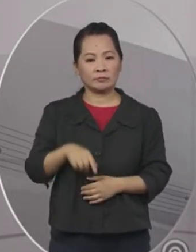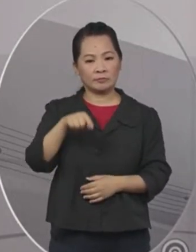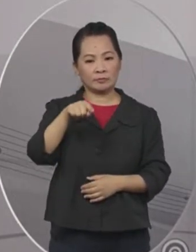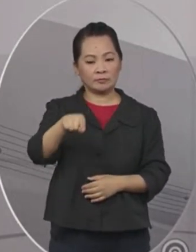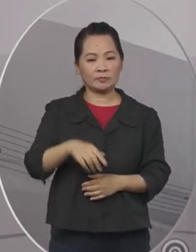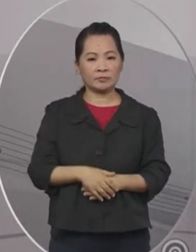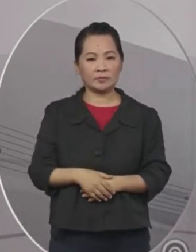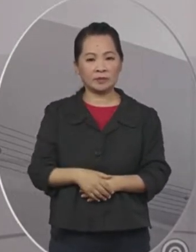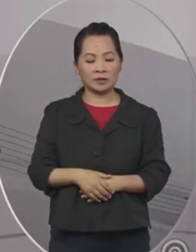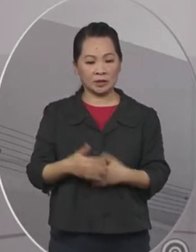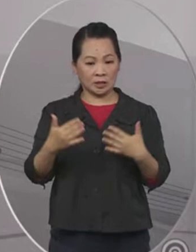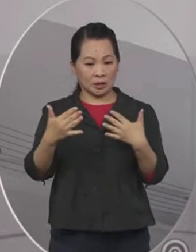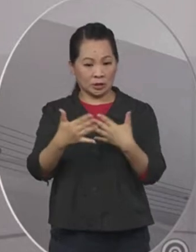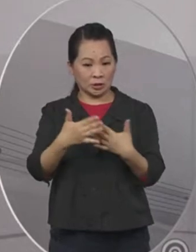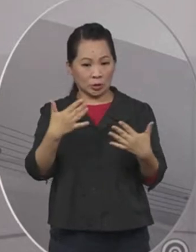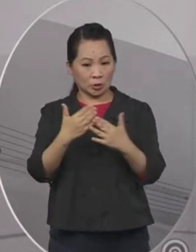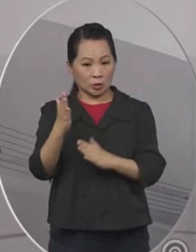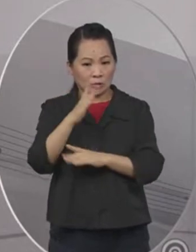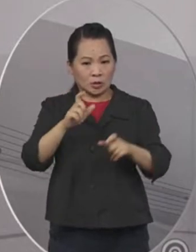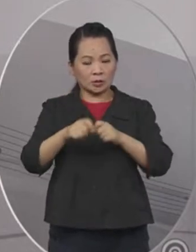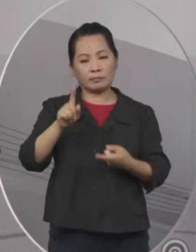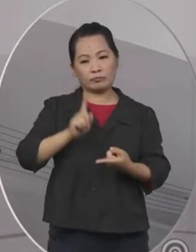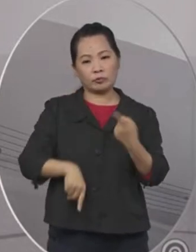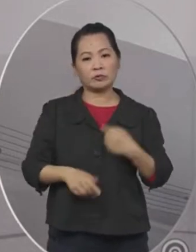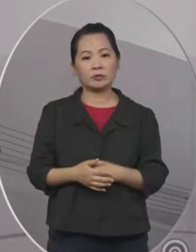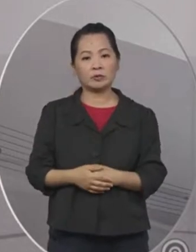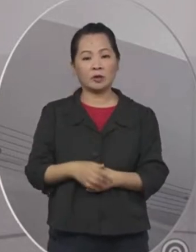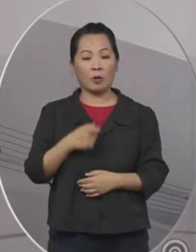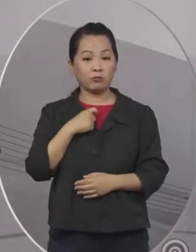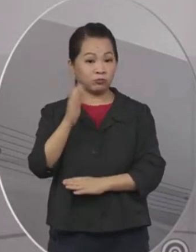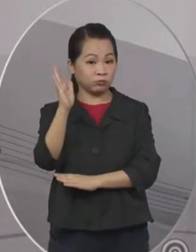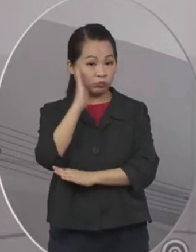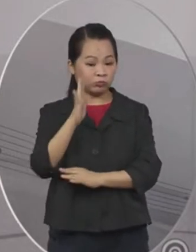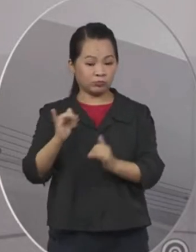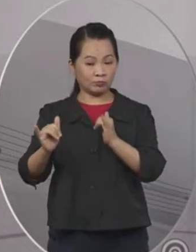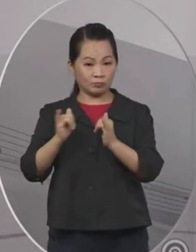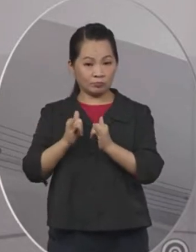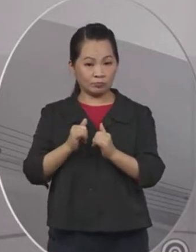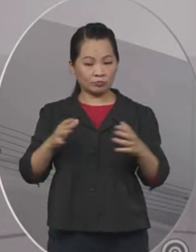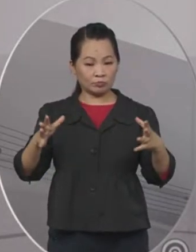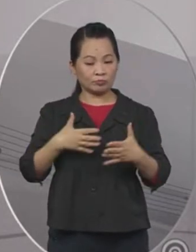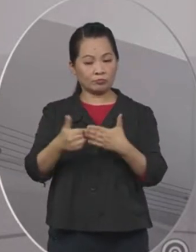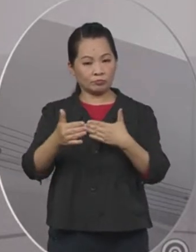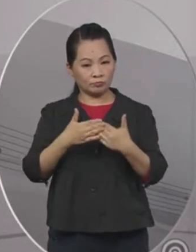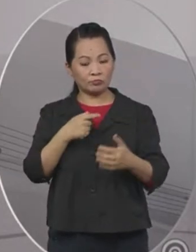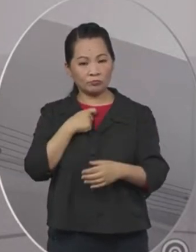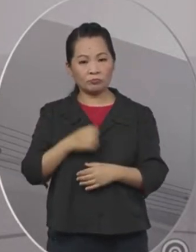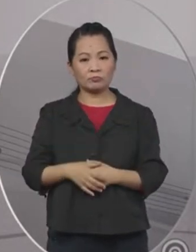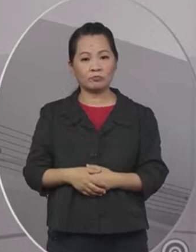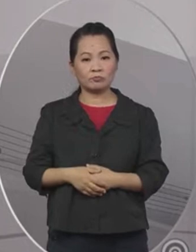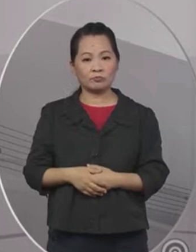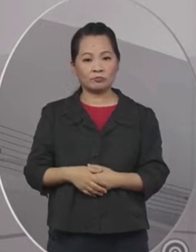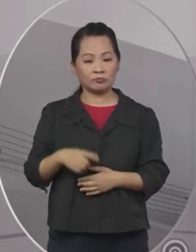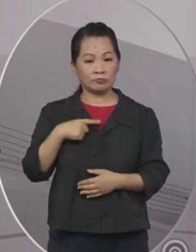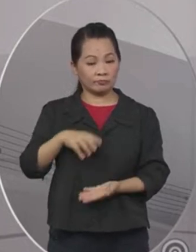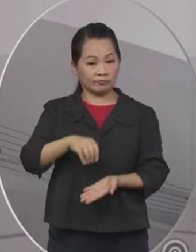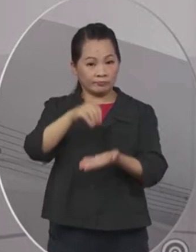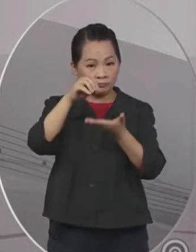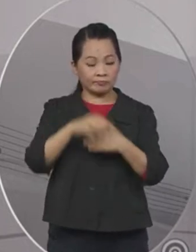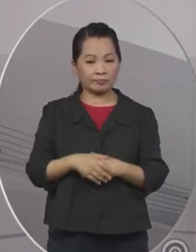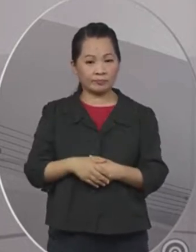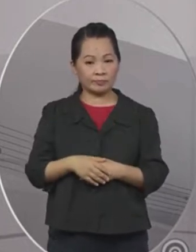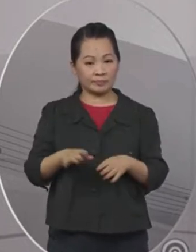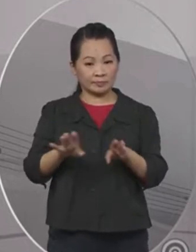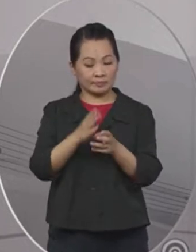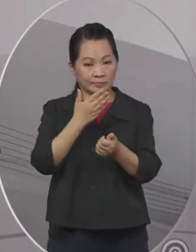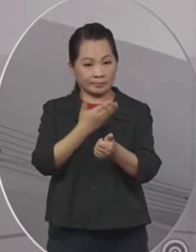多不正确的交通政策所导致，需要政府与民间共同的合作。因此我主张要开